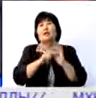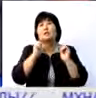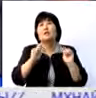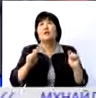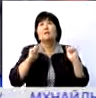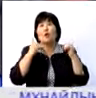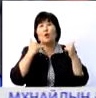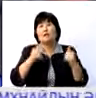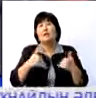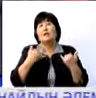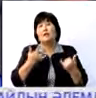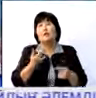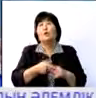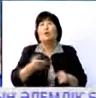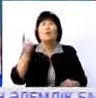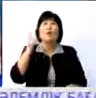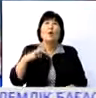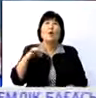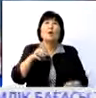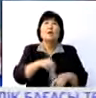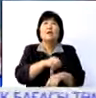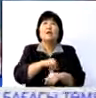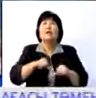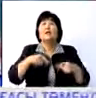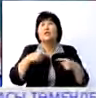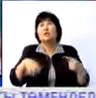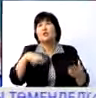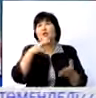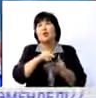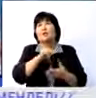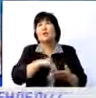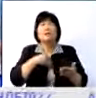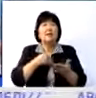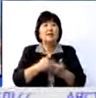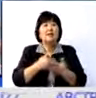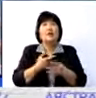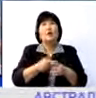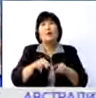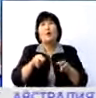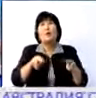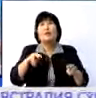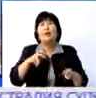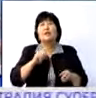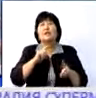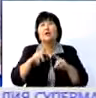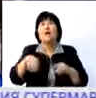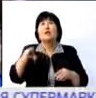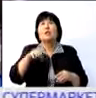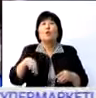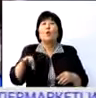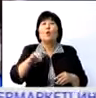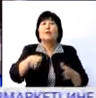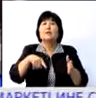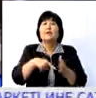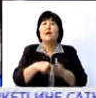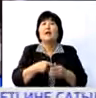құрмет көрсетті. Шахизат Хамитұлы кезінде облыстық партия комитетінде бірнеше жауапты қызметтер атқарған. Сондай ақ парламент мәжілісінің депутаты, облыс қала